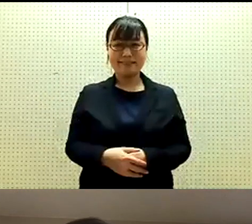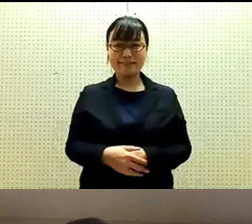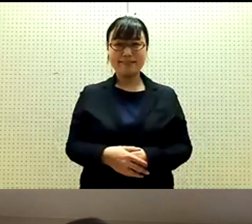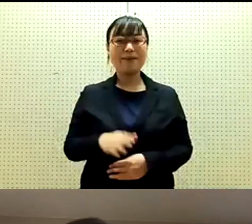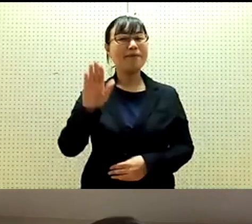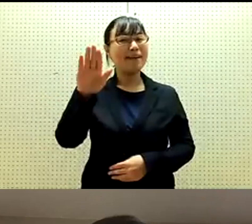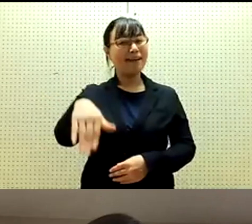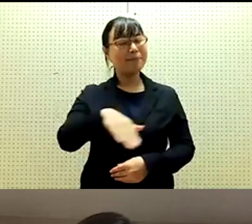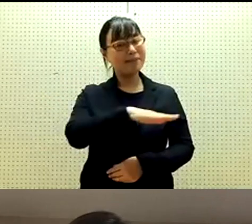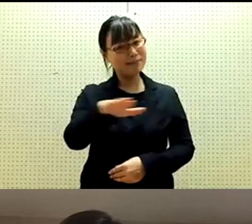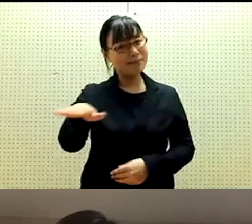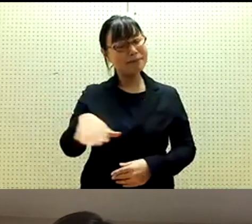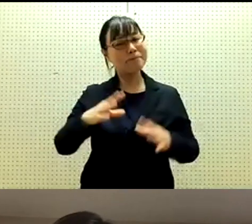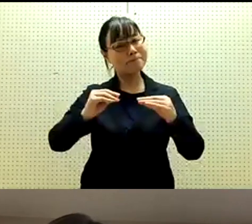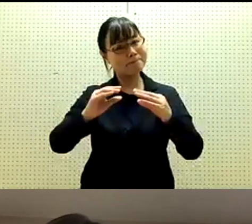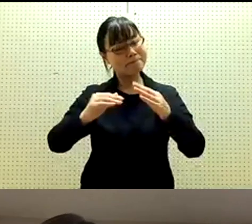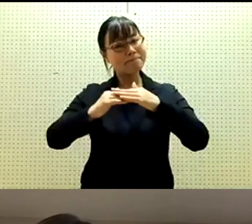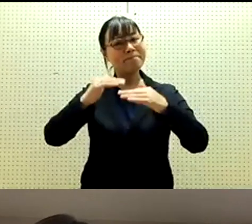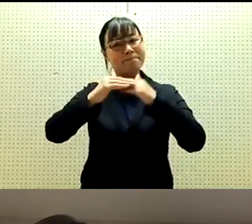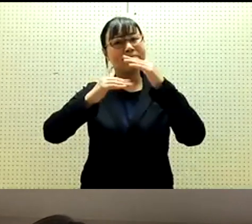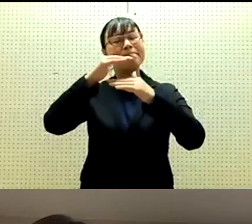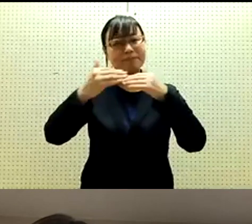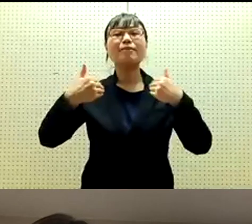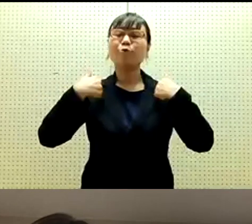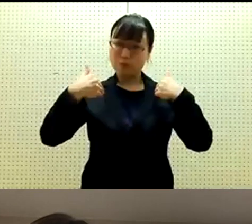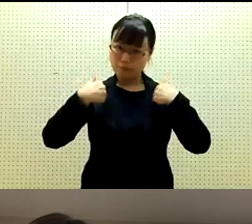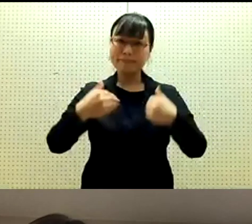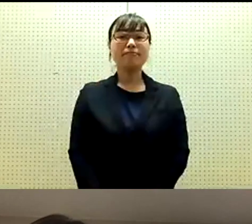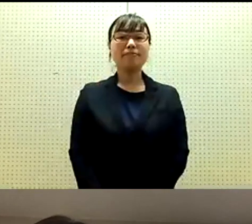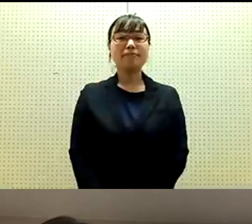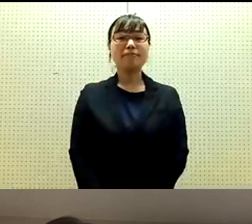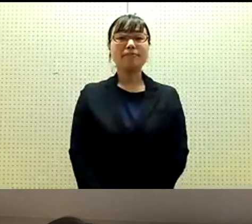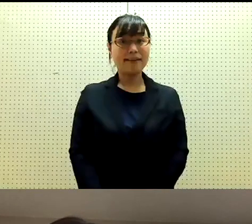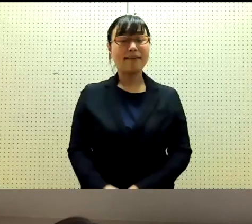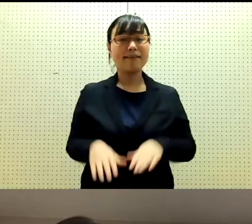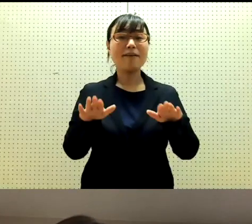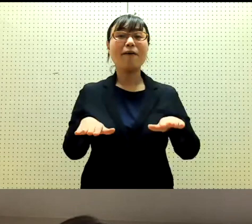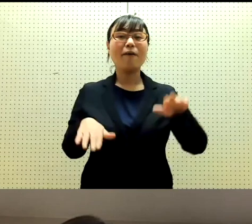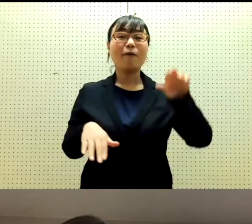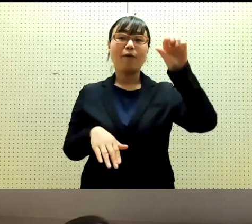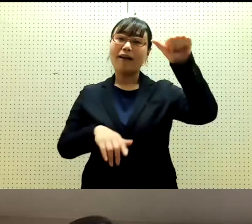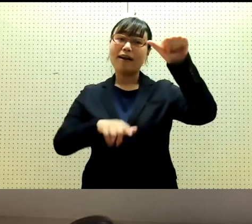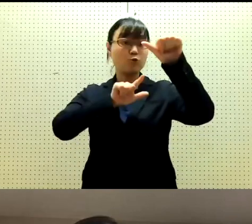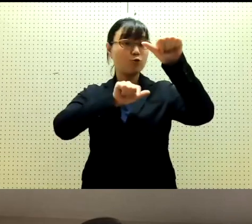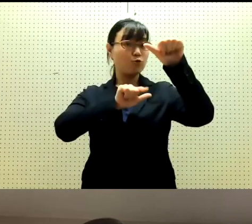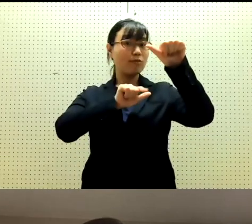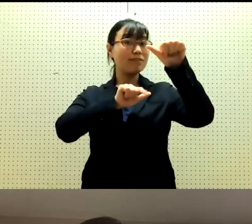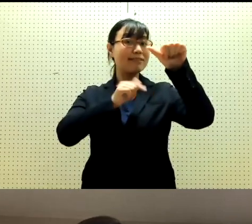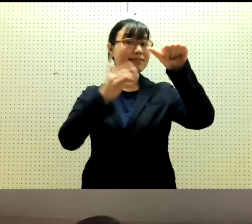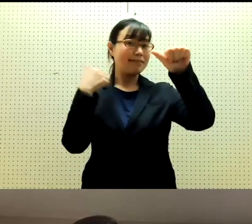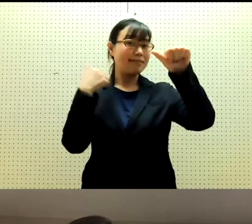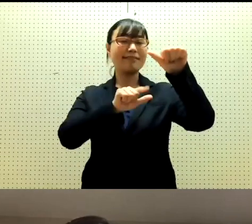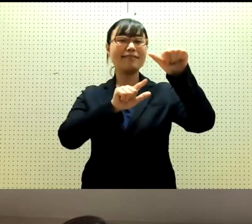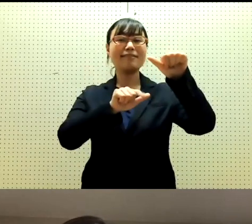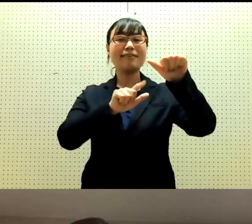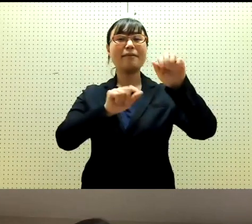ねていく必要があると考えております。そこで本日は5月15日に行いました ICT 教